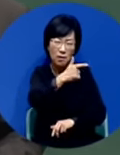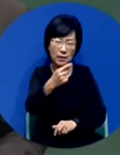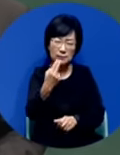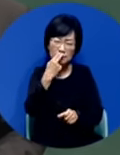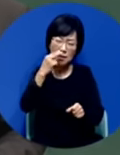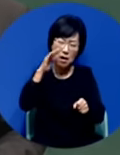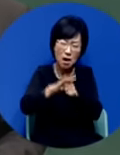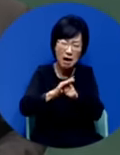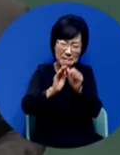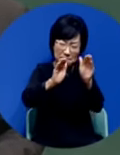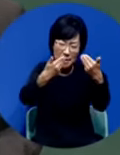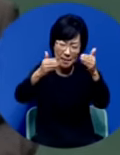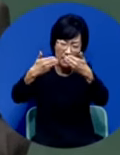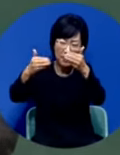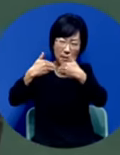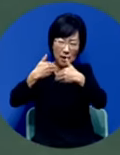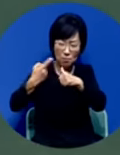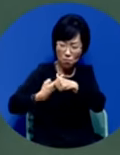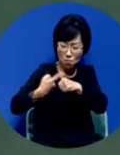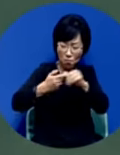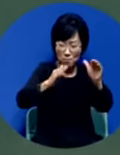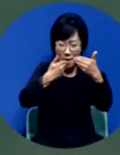거니까.